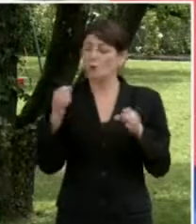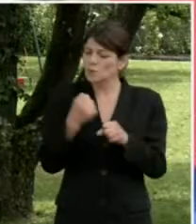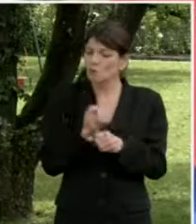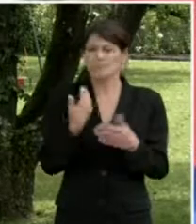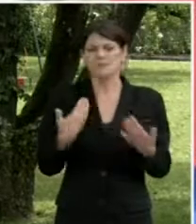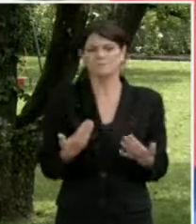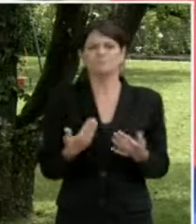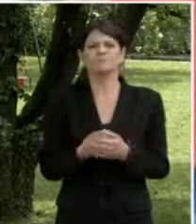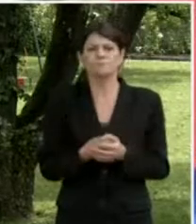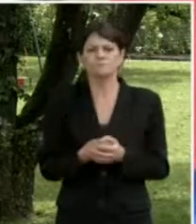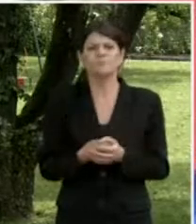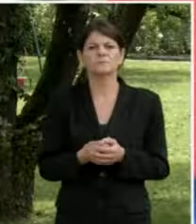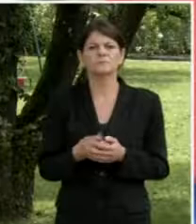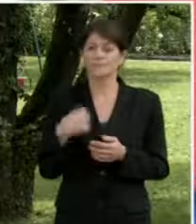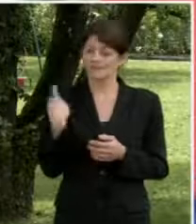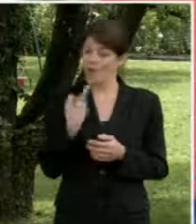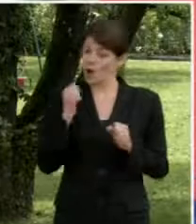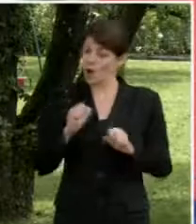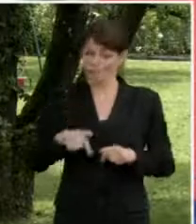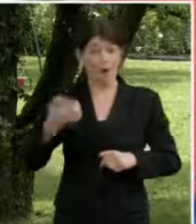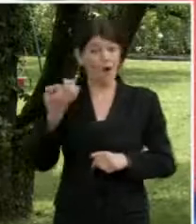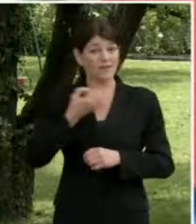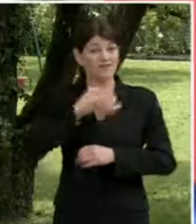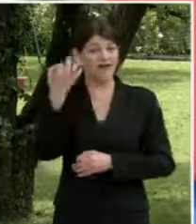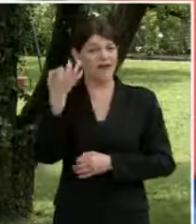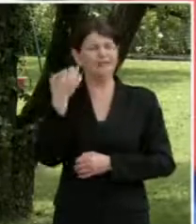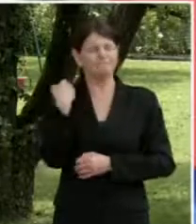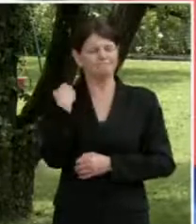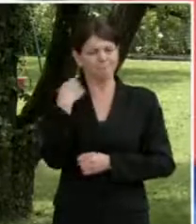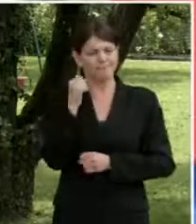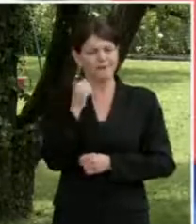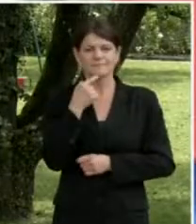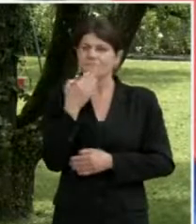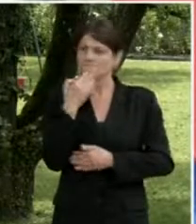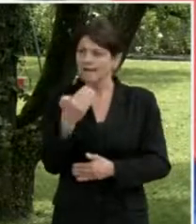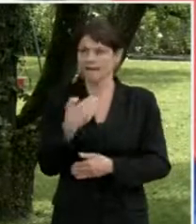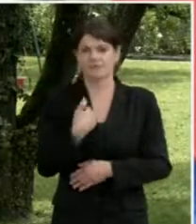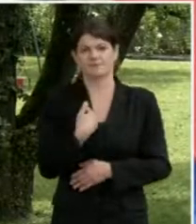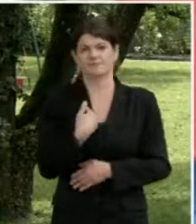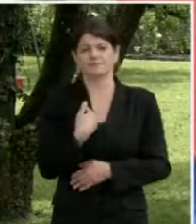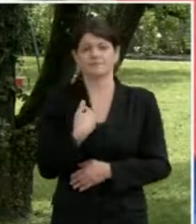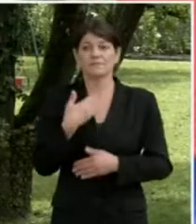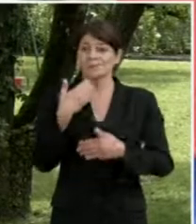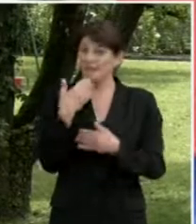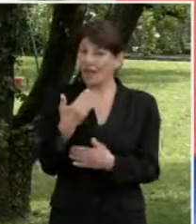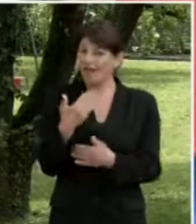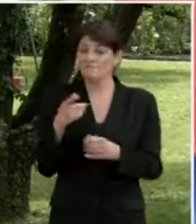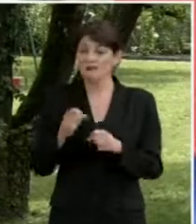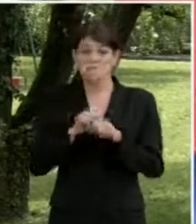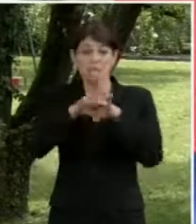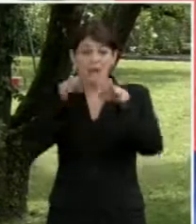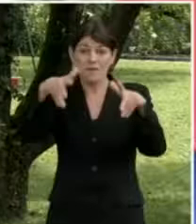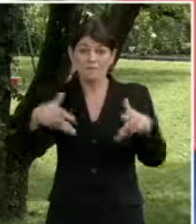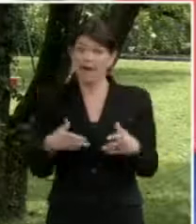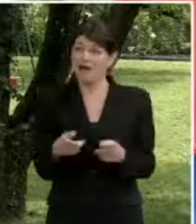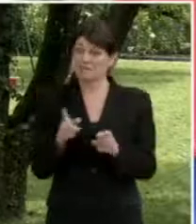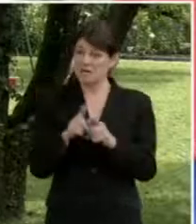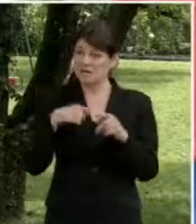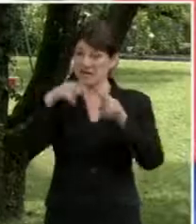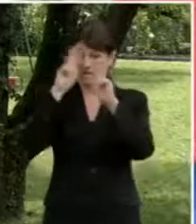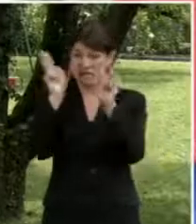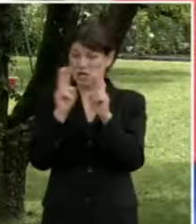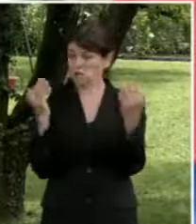Dennoch können wir am heutigen Tag dankbar sein, dass uns die Pandemie im